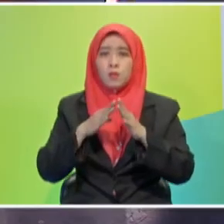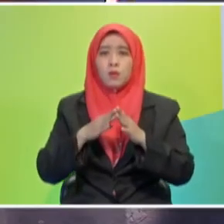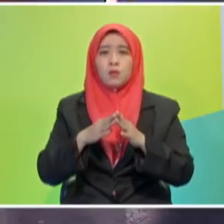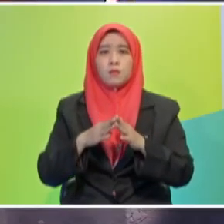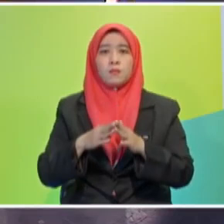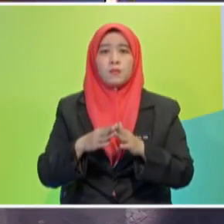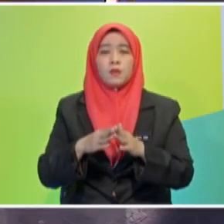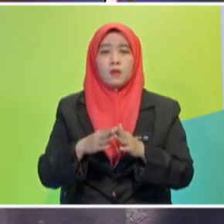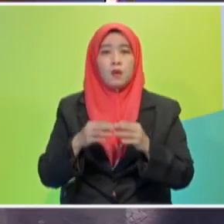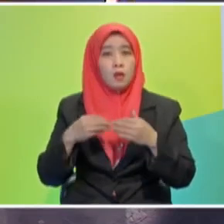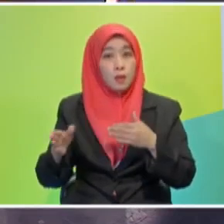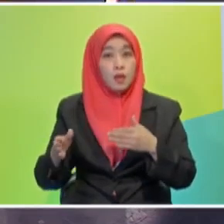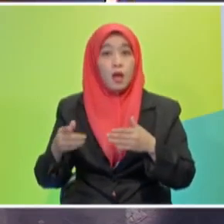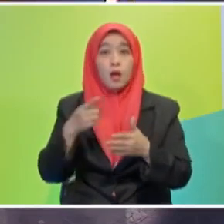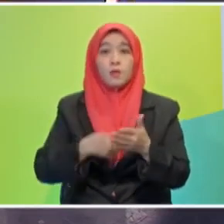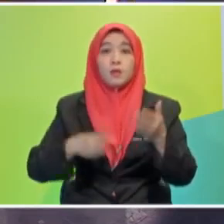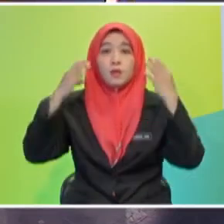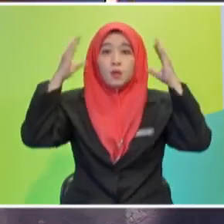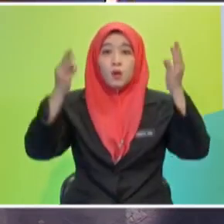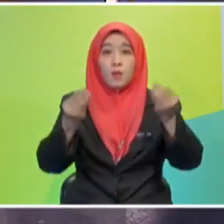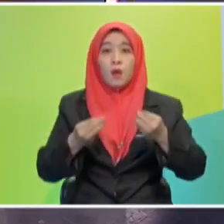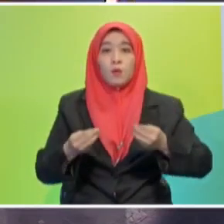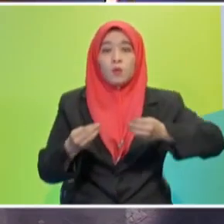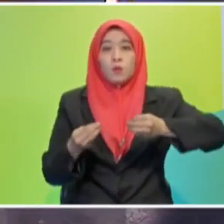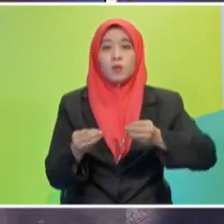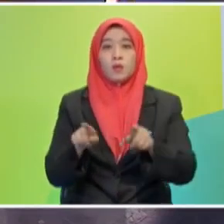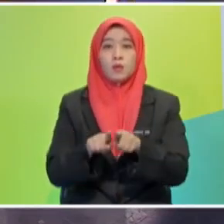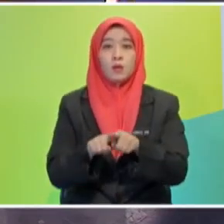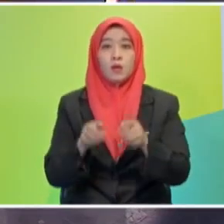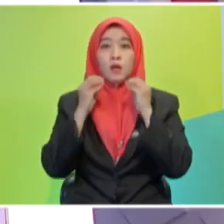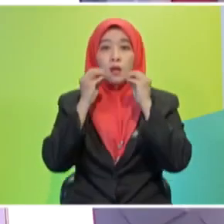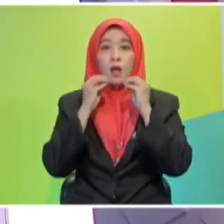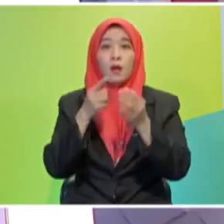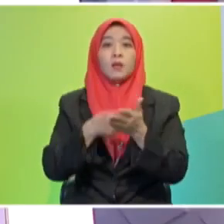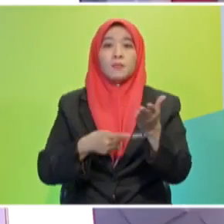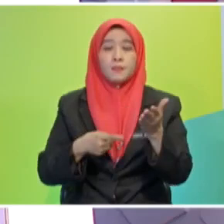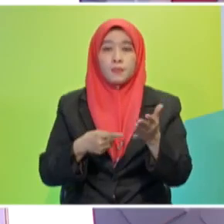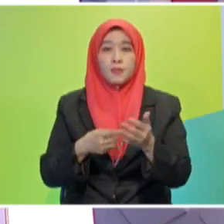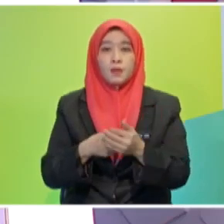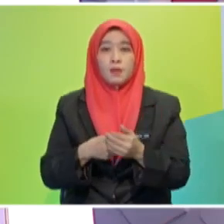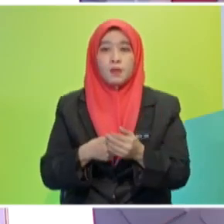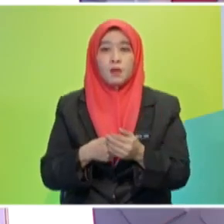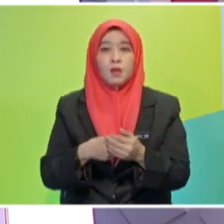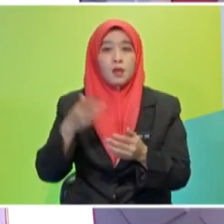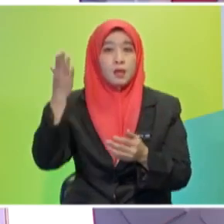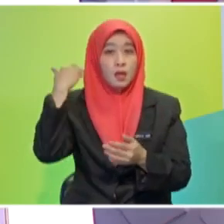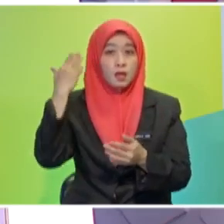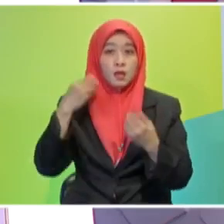selepas ini cikgu, apakah yang akan cikgu kongsikan bersama dengan murid-murid di rumah sana? Okey, baik. Terima kasih Aiman. Okey, jadi tadi kita